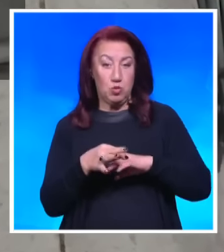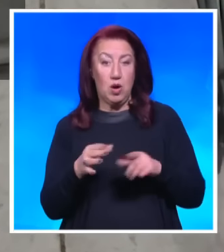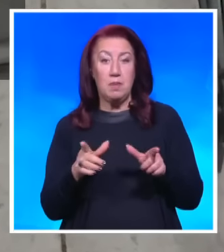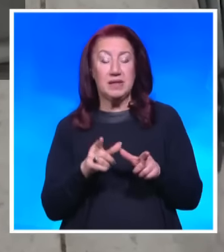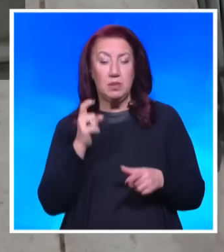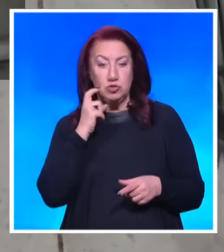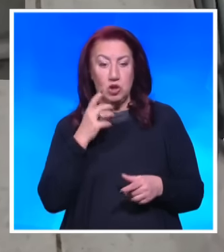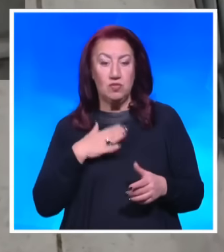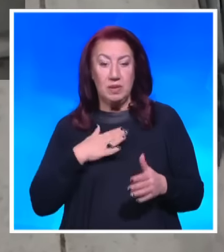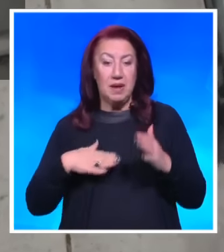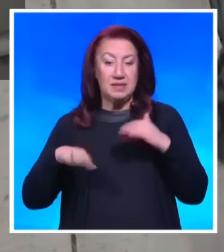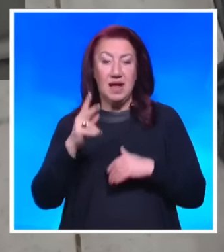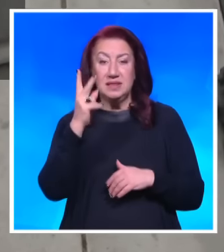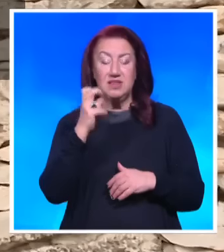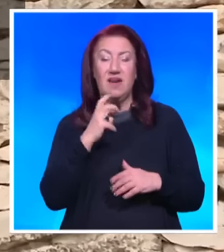20 имота?